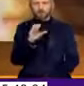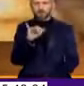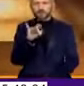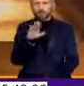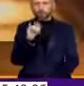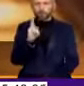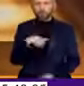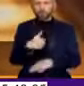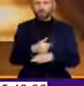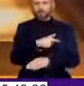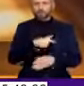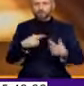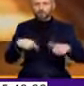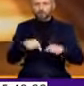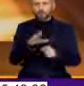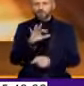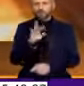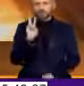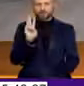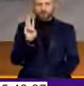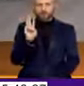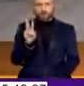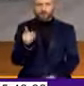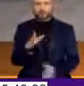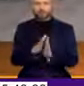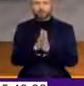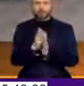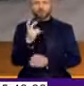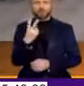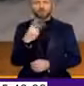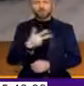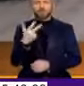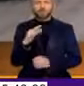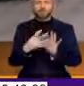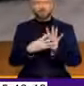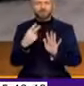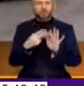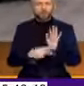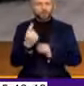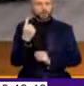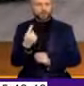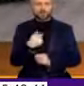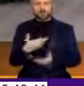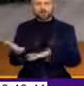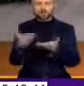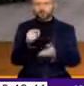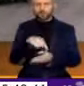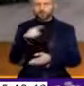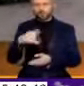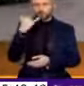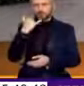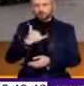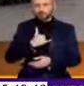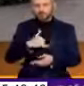голова депутатської фракції «Всеукраїнське об'єднання «Свобода». Тож, будь ласка, 223-0871. Ми запрошуємо вас за цим номером